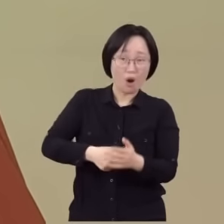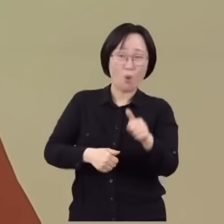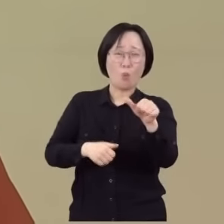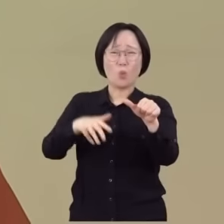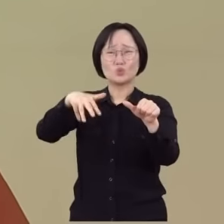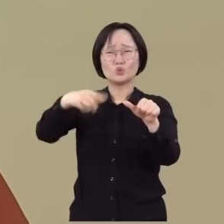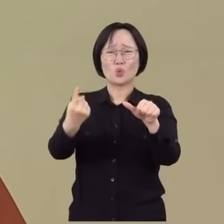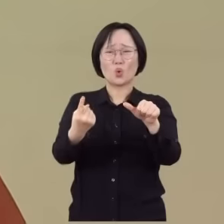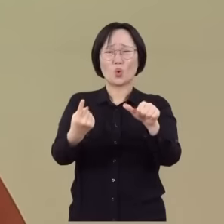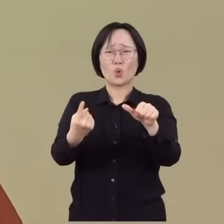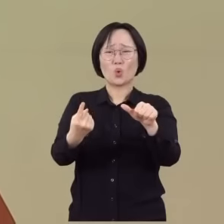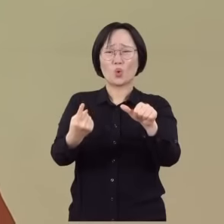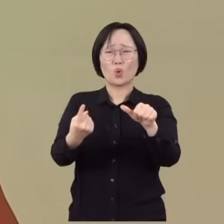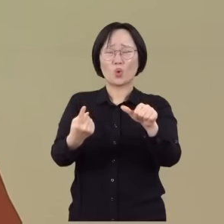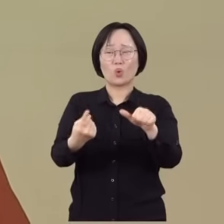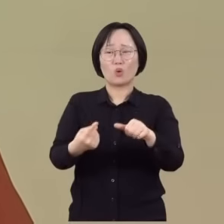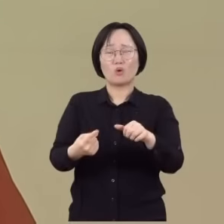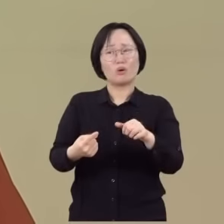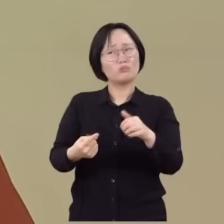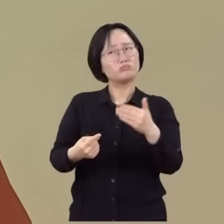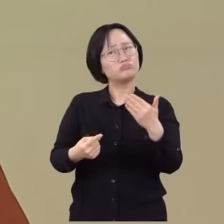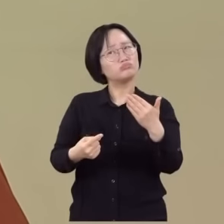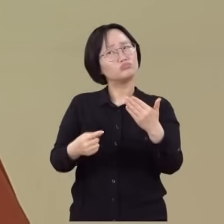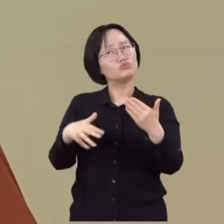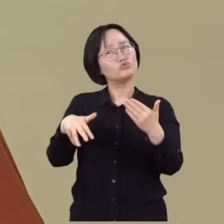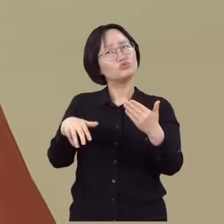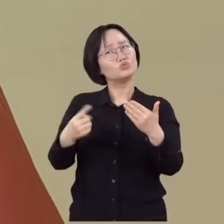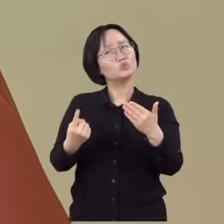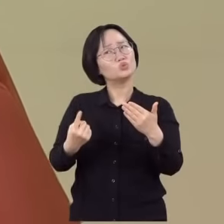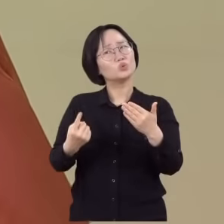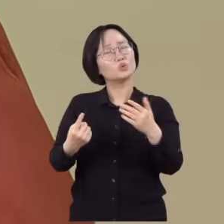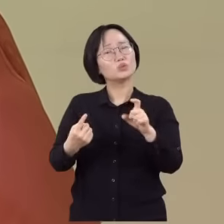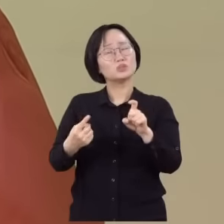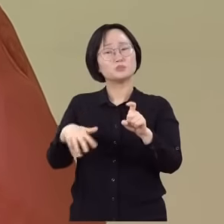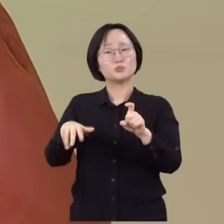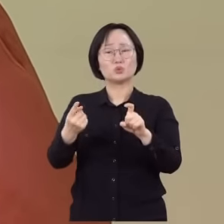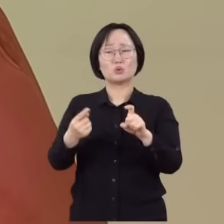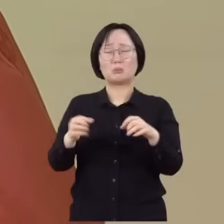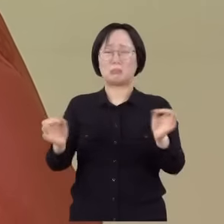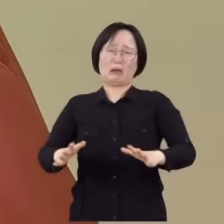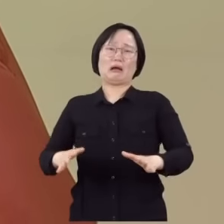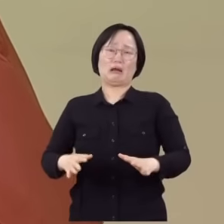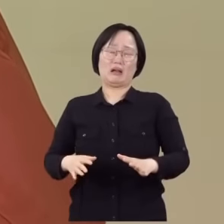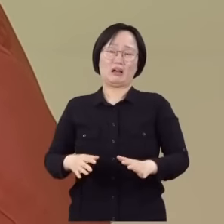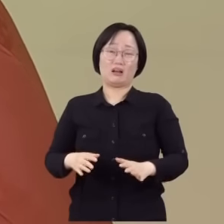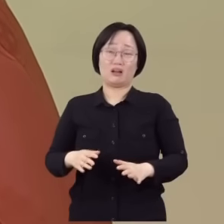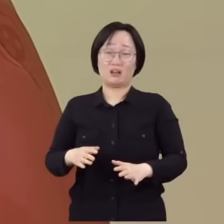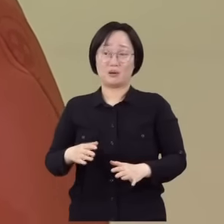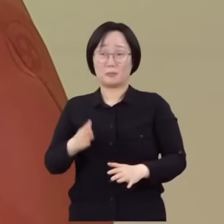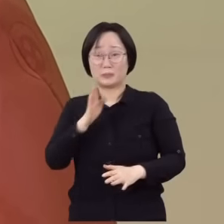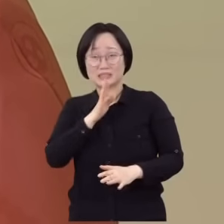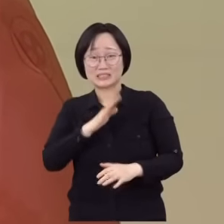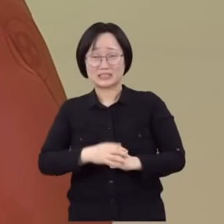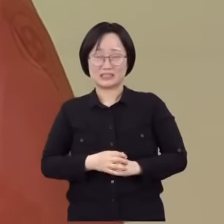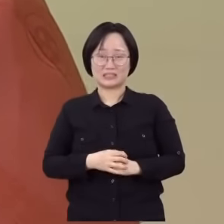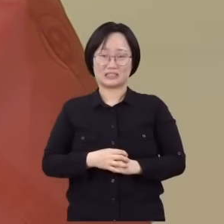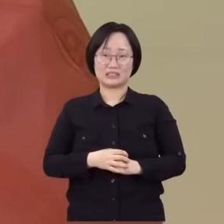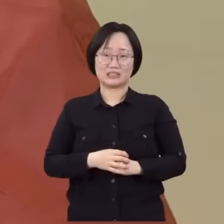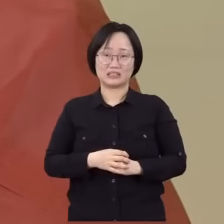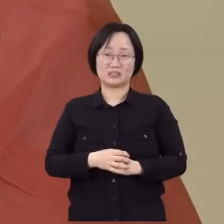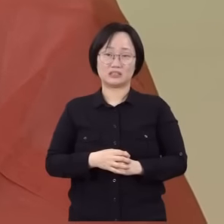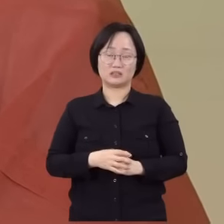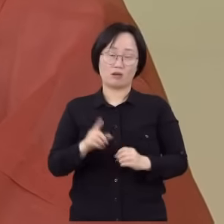넉넉 잡고 9초 그냥 저를 많이 해서 다리가 탄탄한